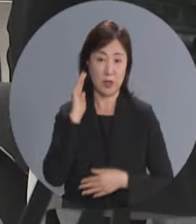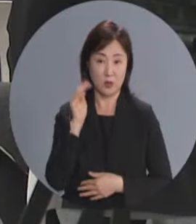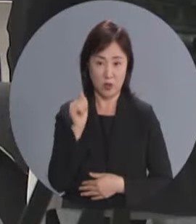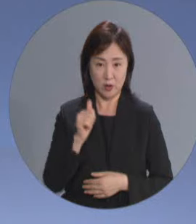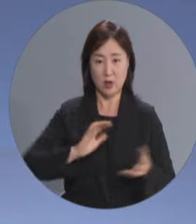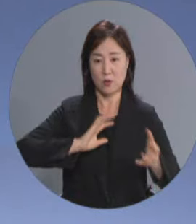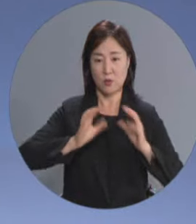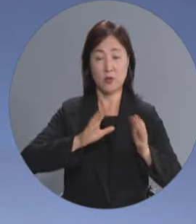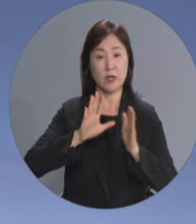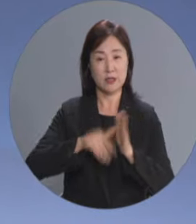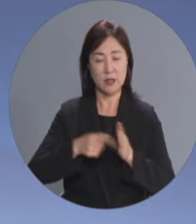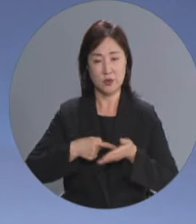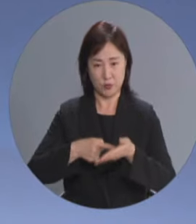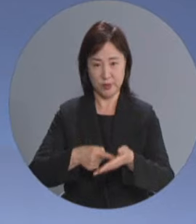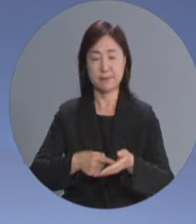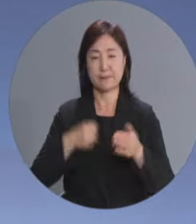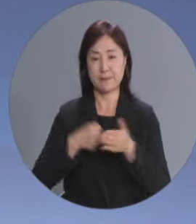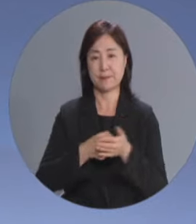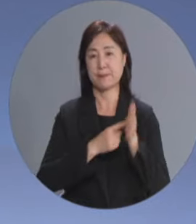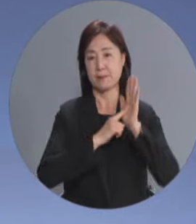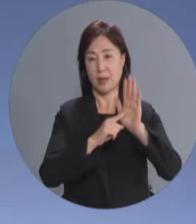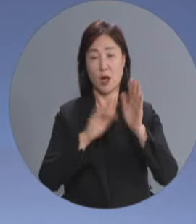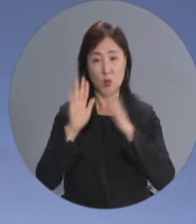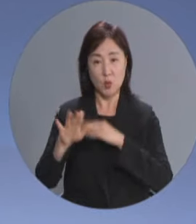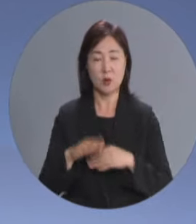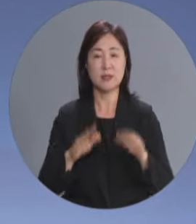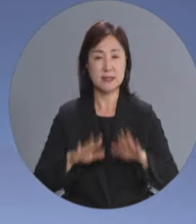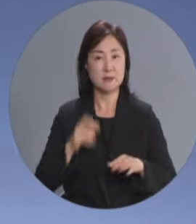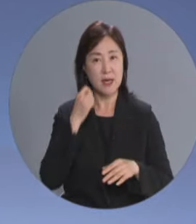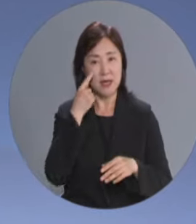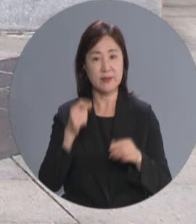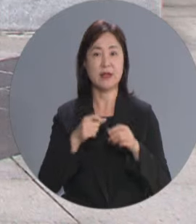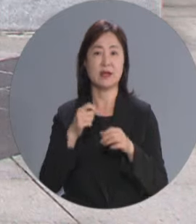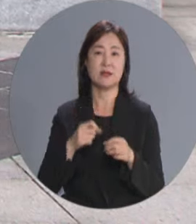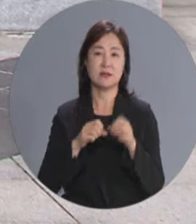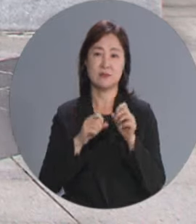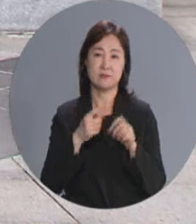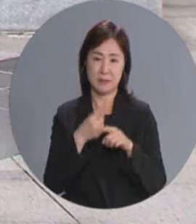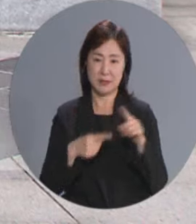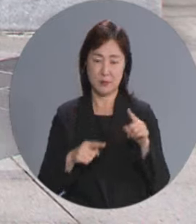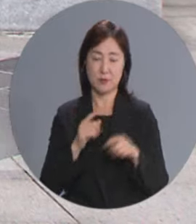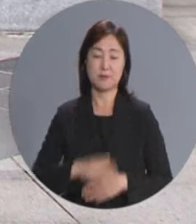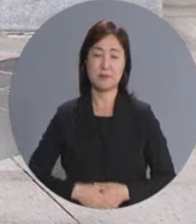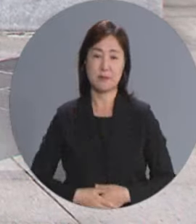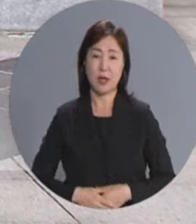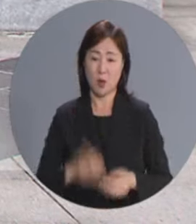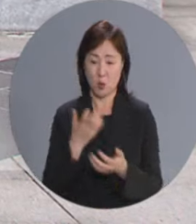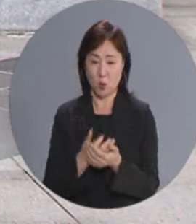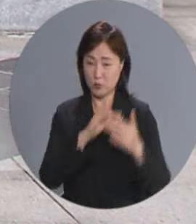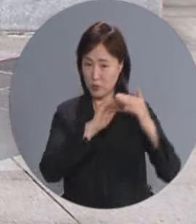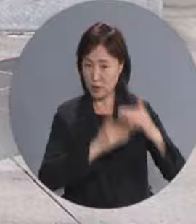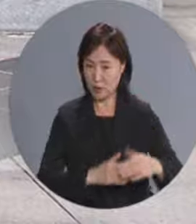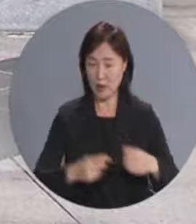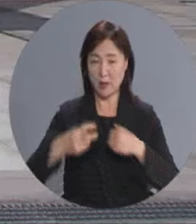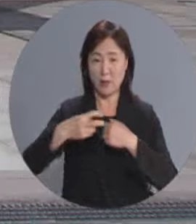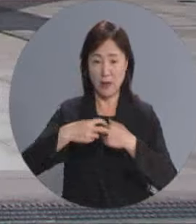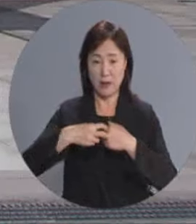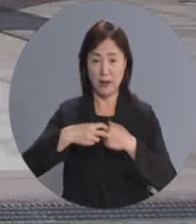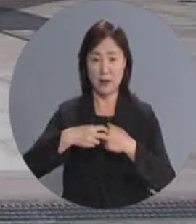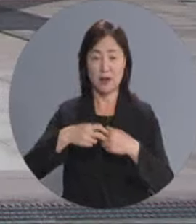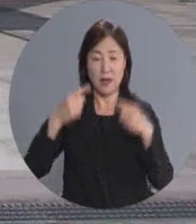토론회에서 추진 의사를 밝힌지 한 달 만입니다 전라남도는 공문에서 의대 선정은 외부기관 용역을